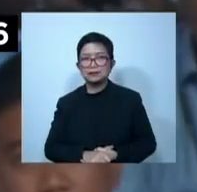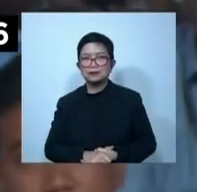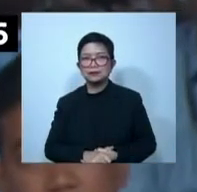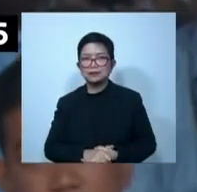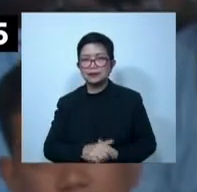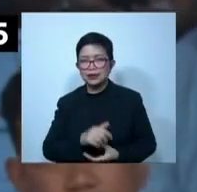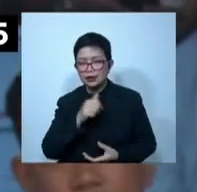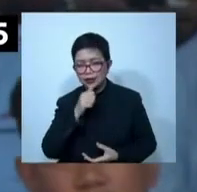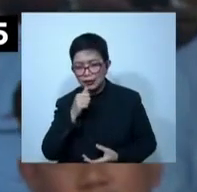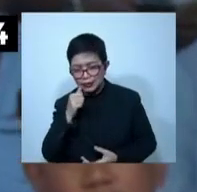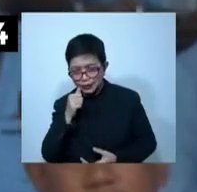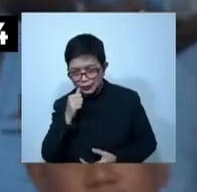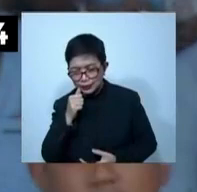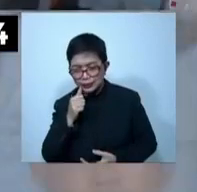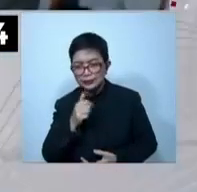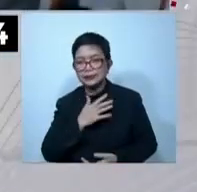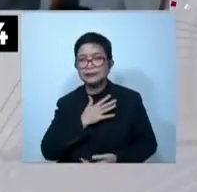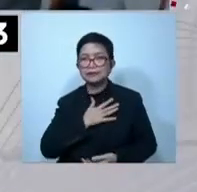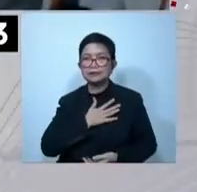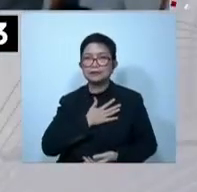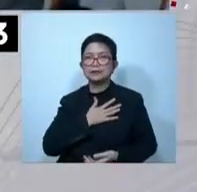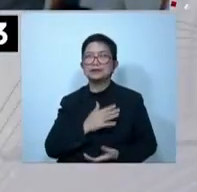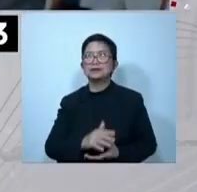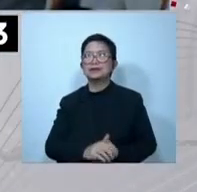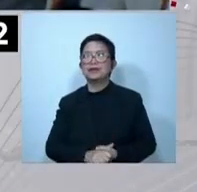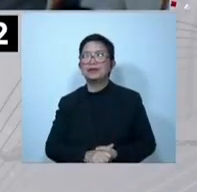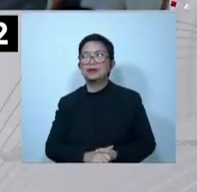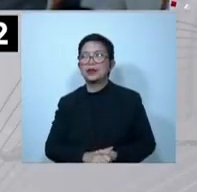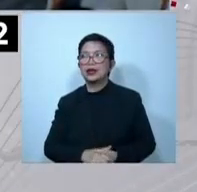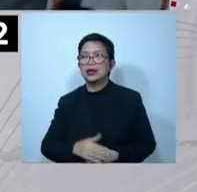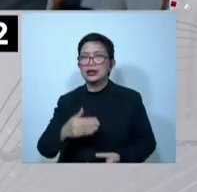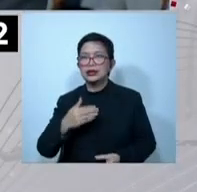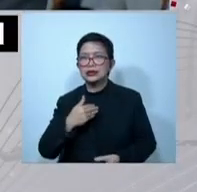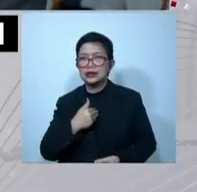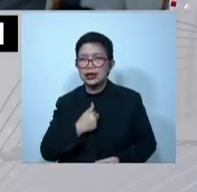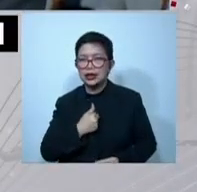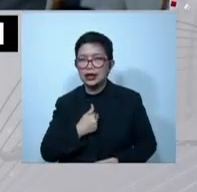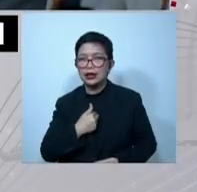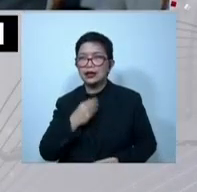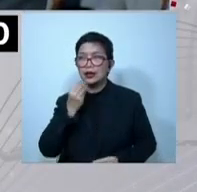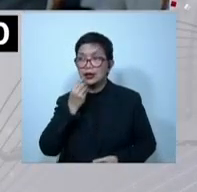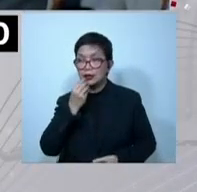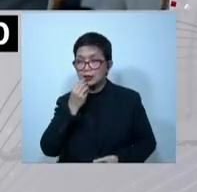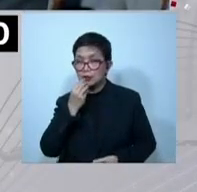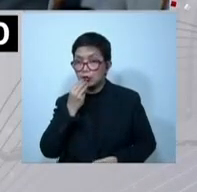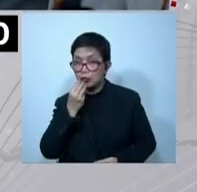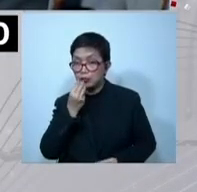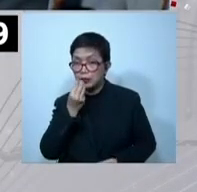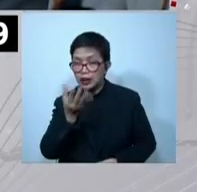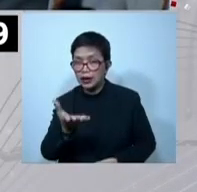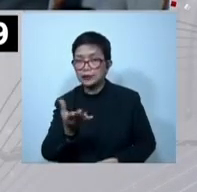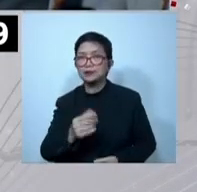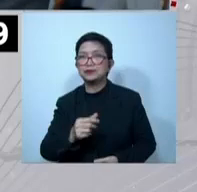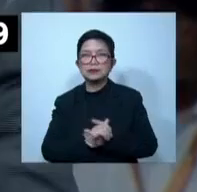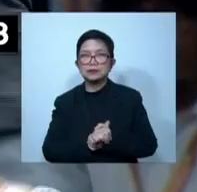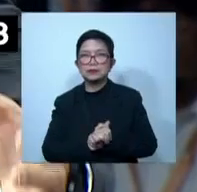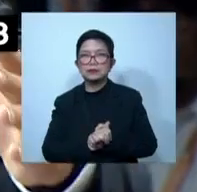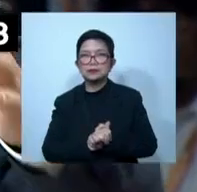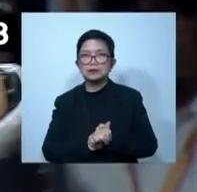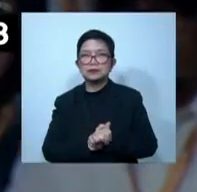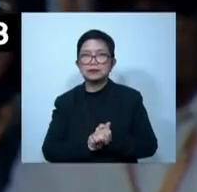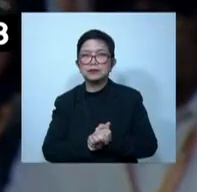lebih banyak. Jadi memang kita mendorong sebetulnya, dalam proses debat ini kan tidak hanya bicara lagi soal hal normatif